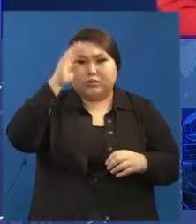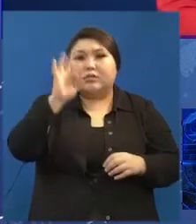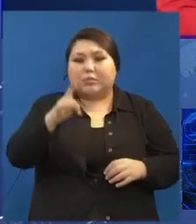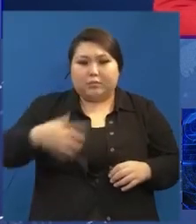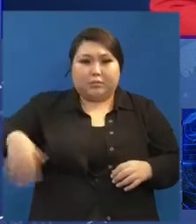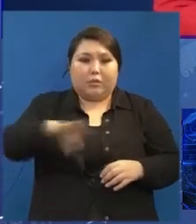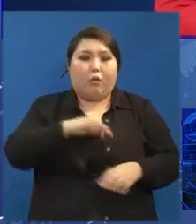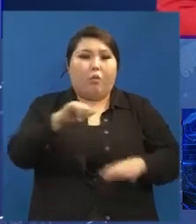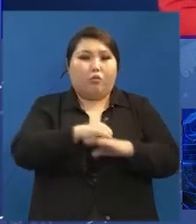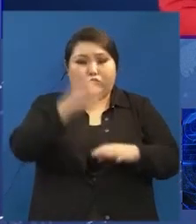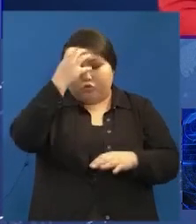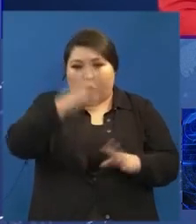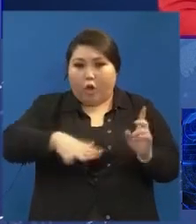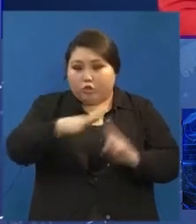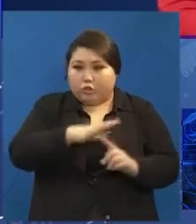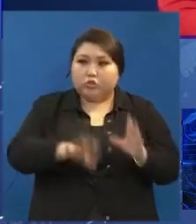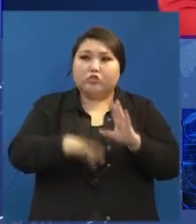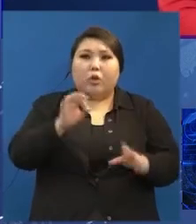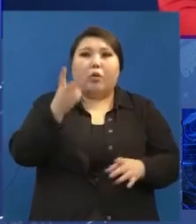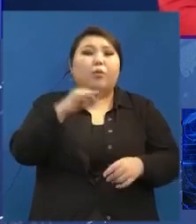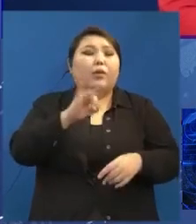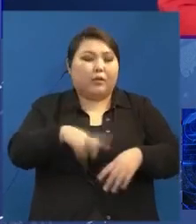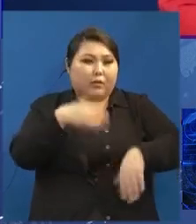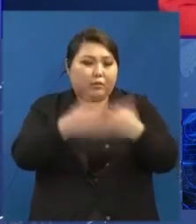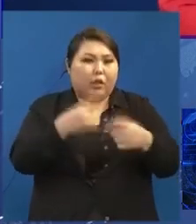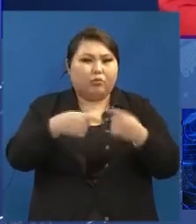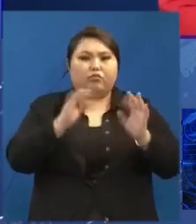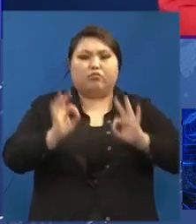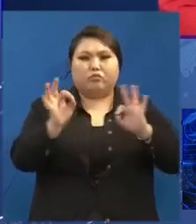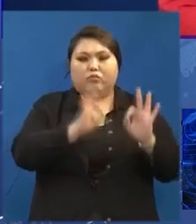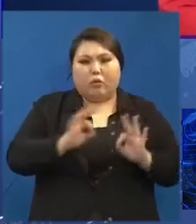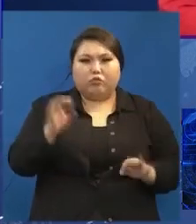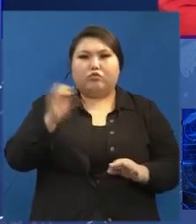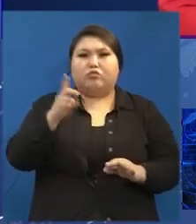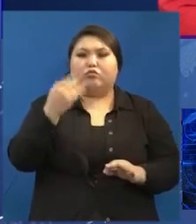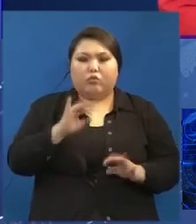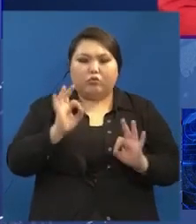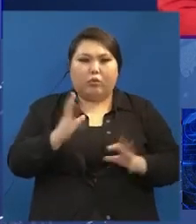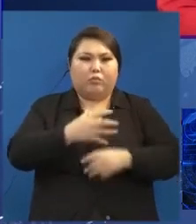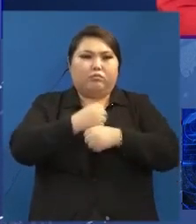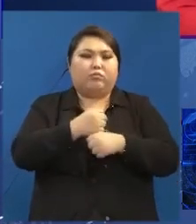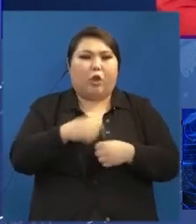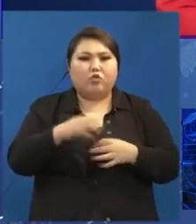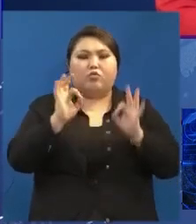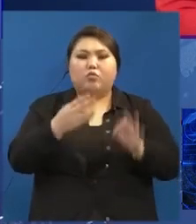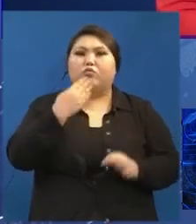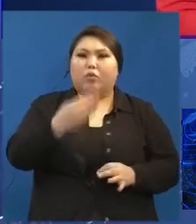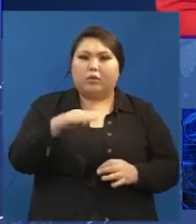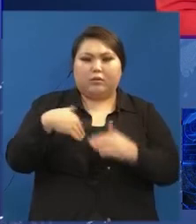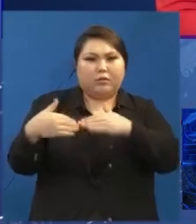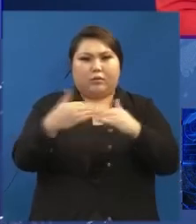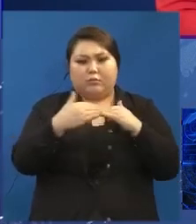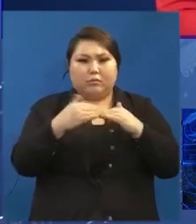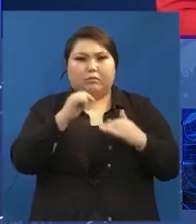Бид улс төрийн орчныг сонгуулийн үйл явцыг илүү ёс зүйтэй, ёс суртахууны хим хэмжигдэхүнд баригдсан зөв шударга тэгш